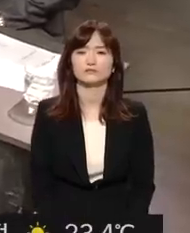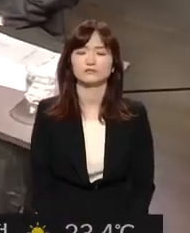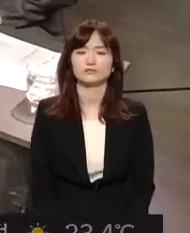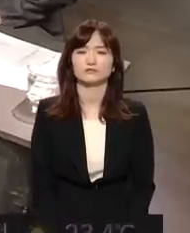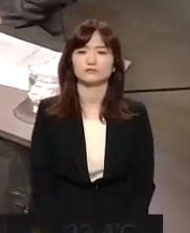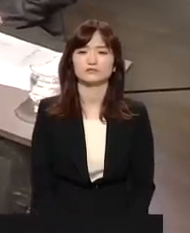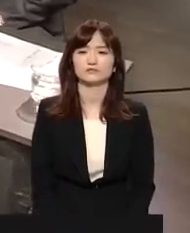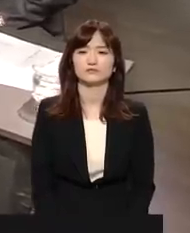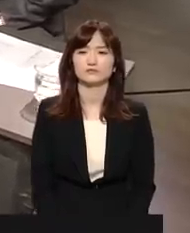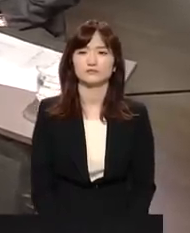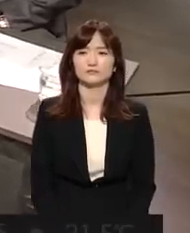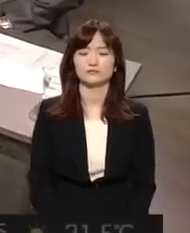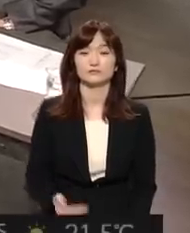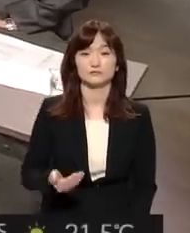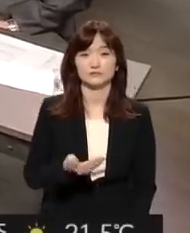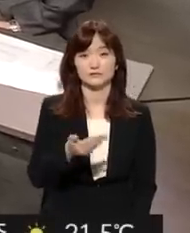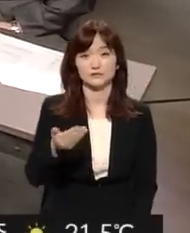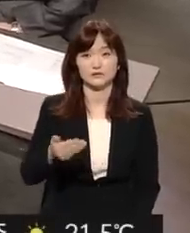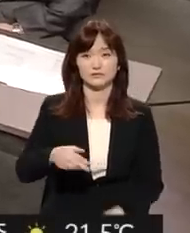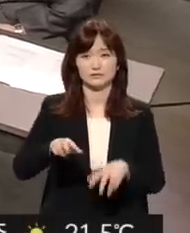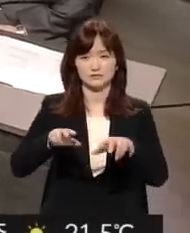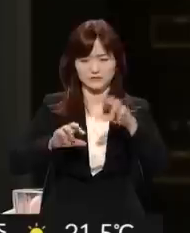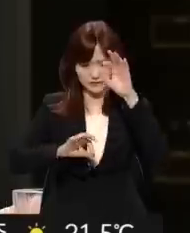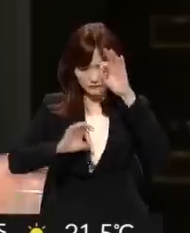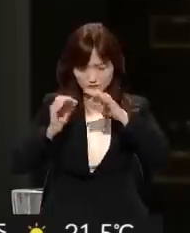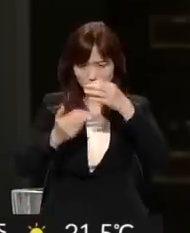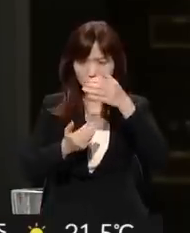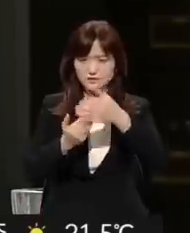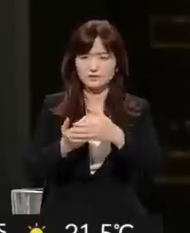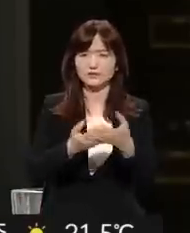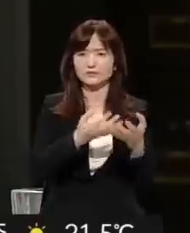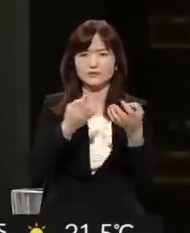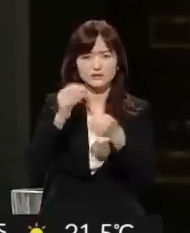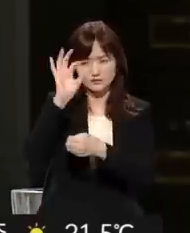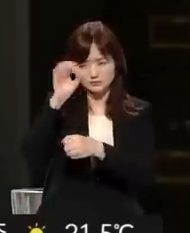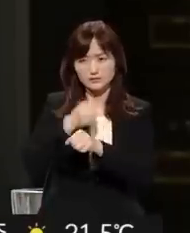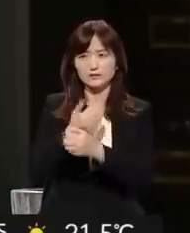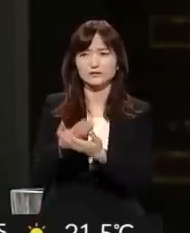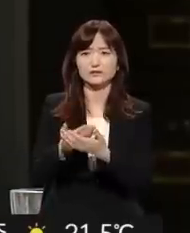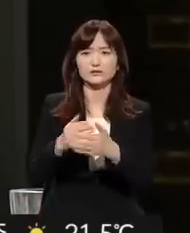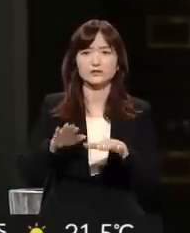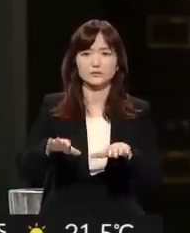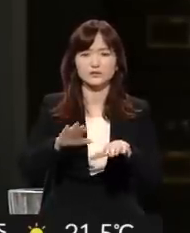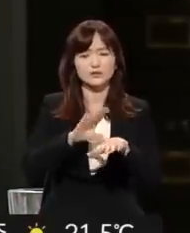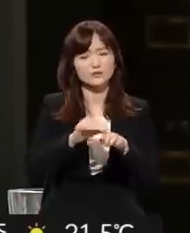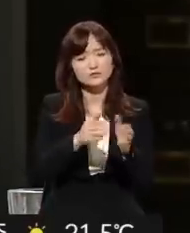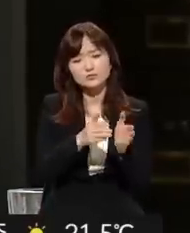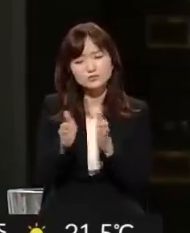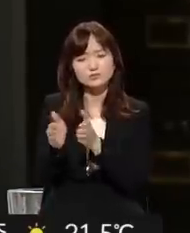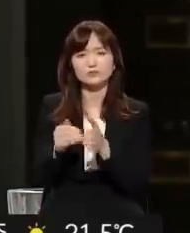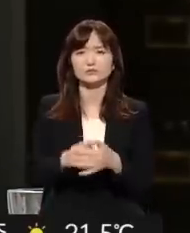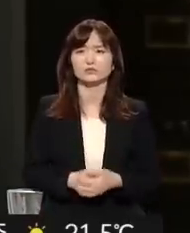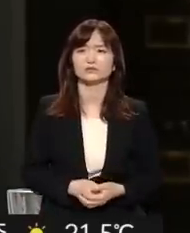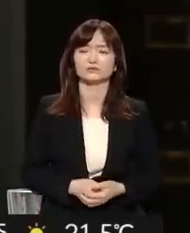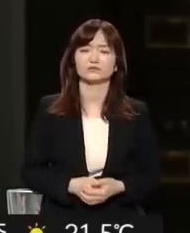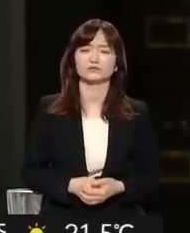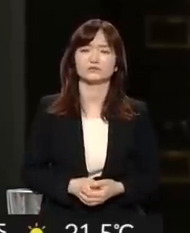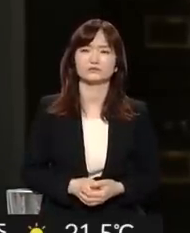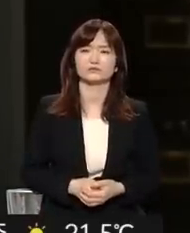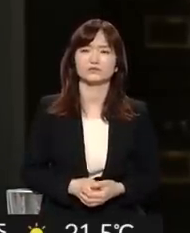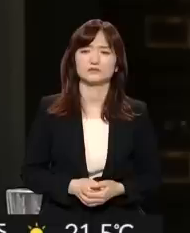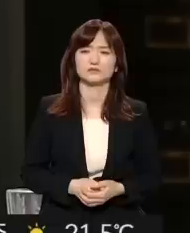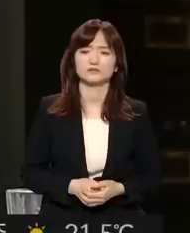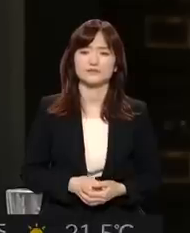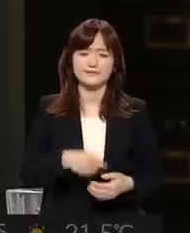자, 가족 여러분, 이 사건 좀 많이 좀 봐주세요. 전 진짜 너무너무 오늘 방송 준비하면서 야, 정말 욕이